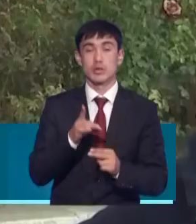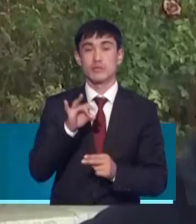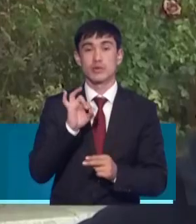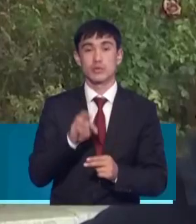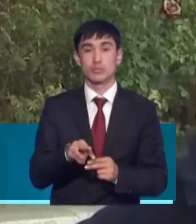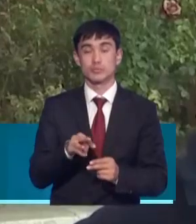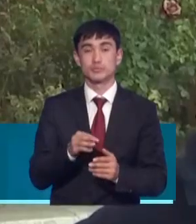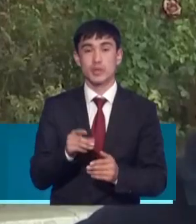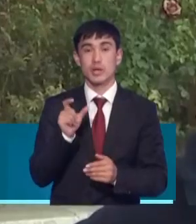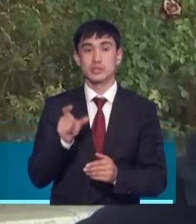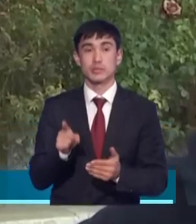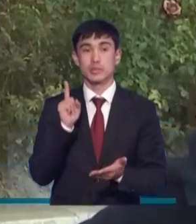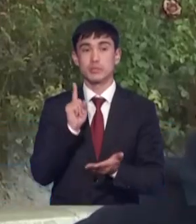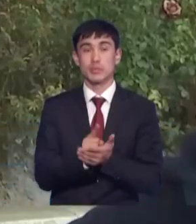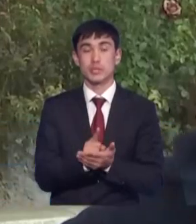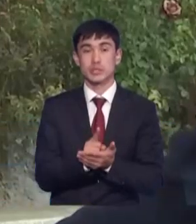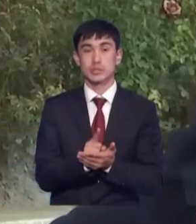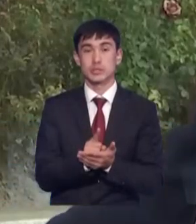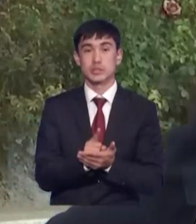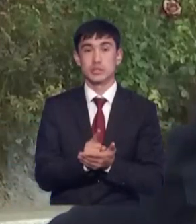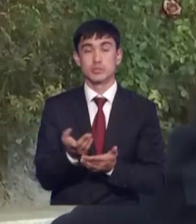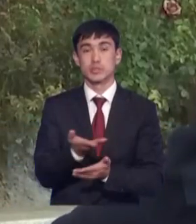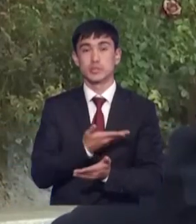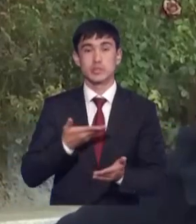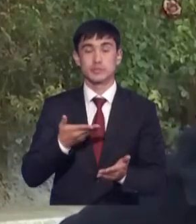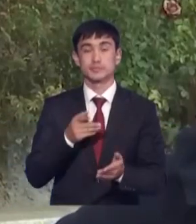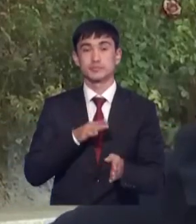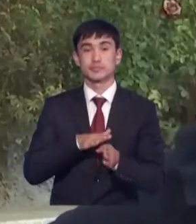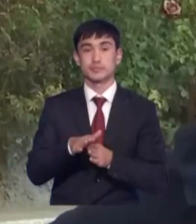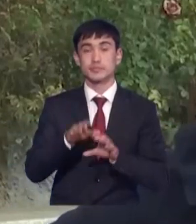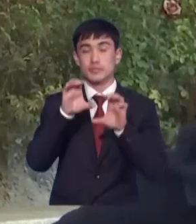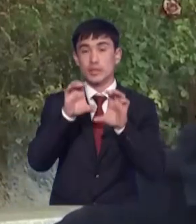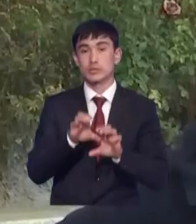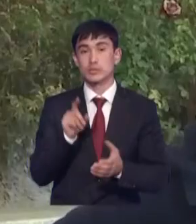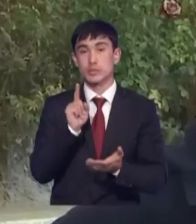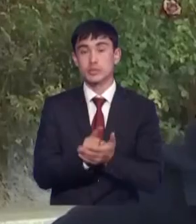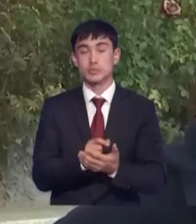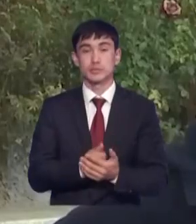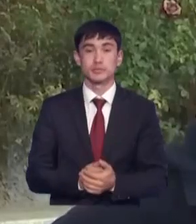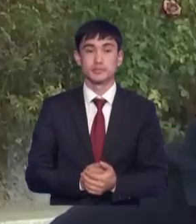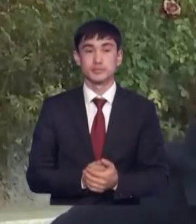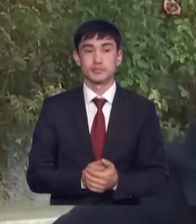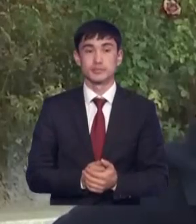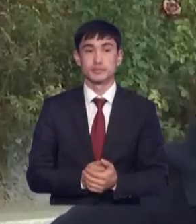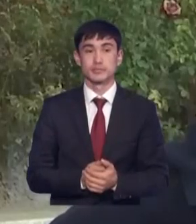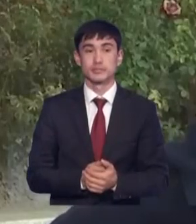Референдум, азаматтық борышымыз, біздің парызымыз, конституция алдындағы парызымыз,